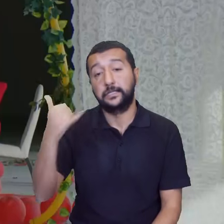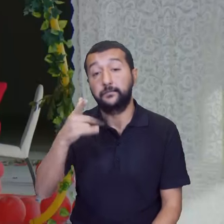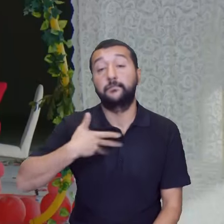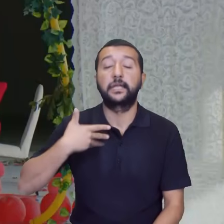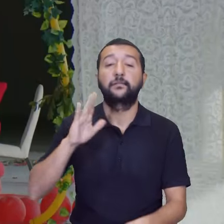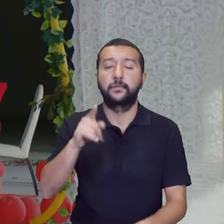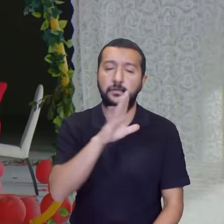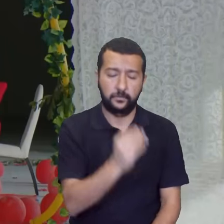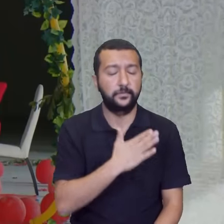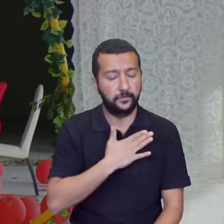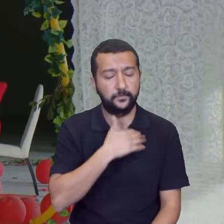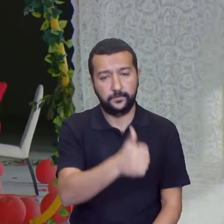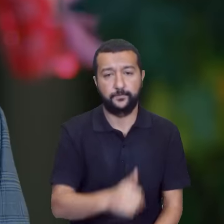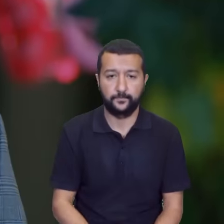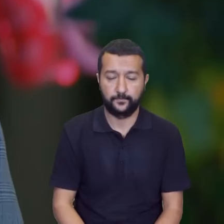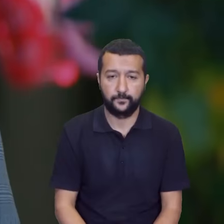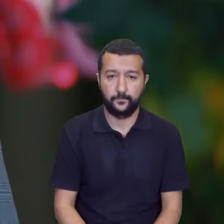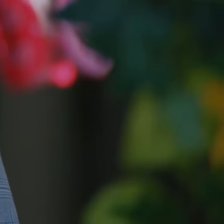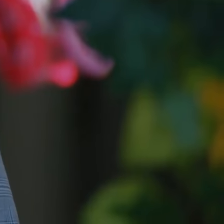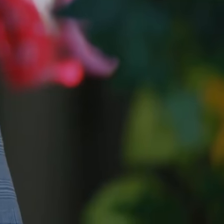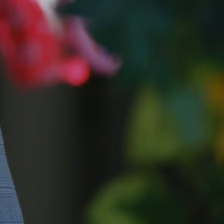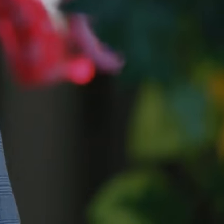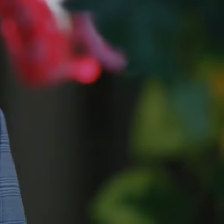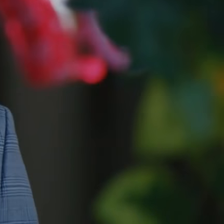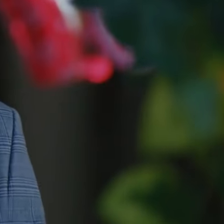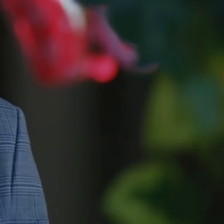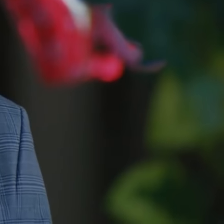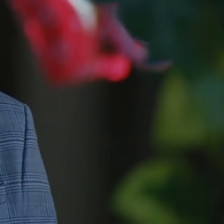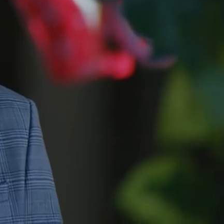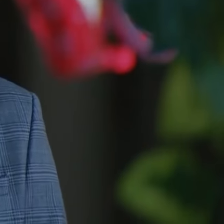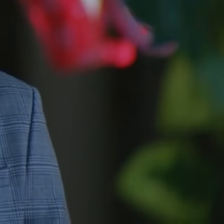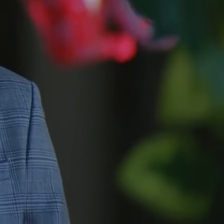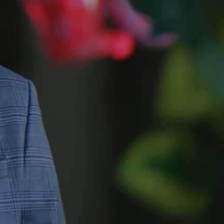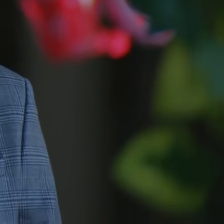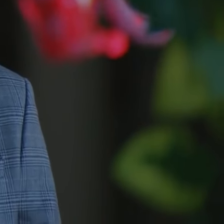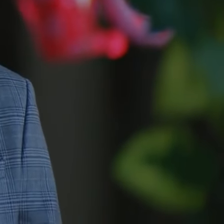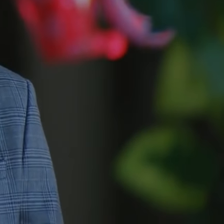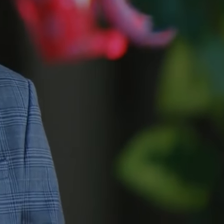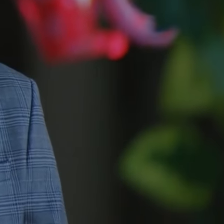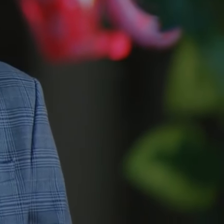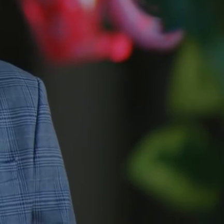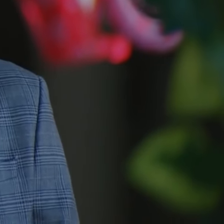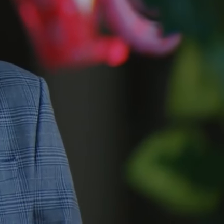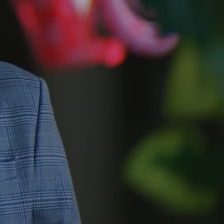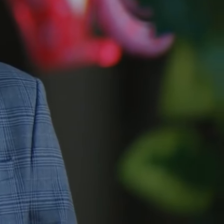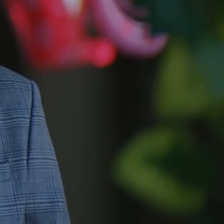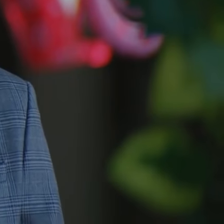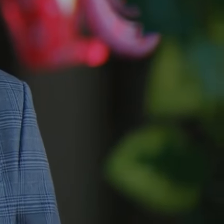etme. Tamam sağ ol, sağ ol. Masa giriş kordonu ve kırmızı balonlar hala duruyor.